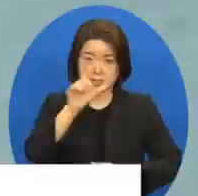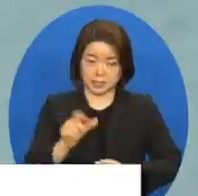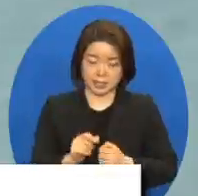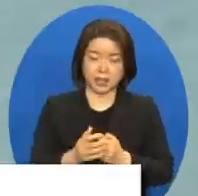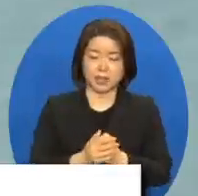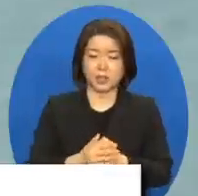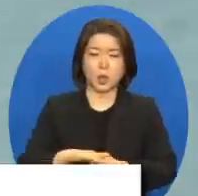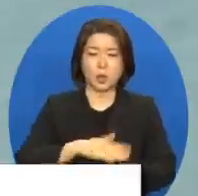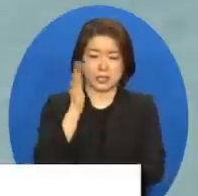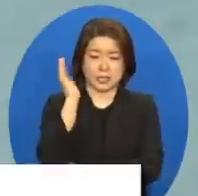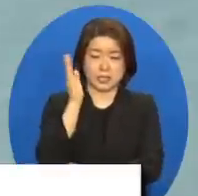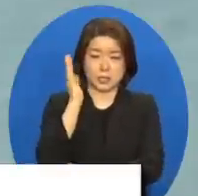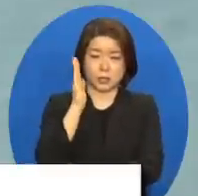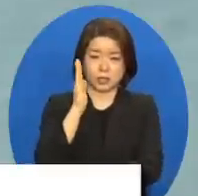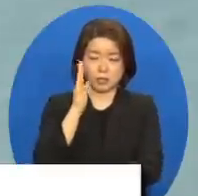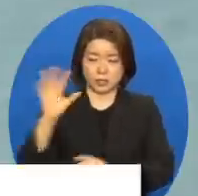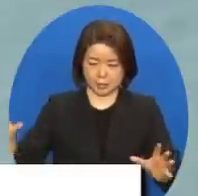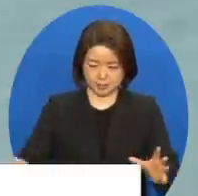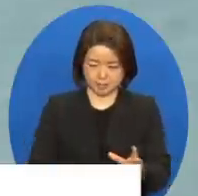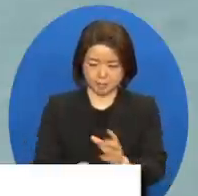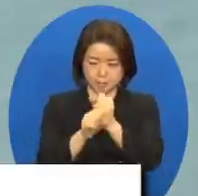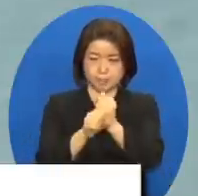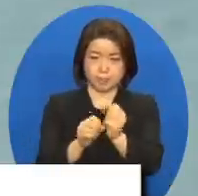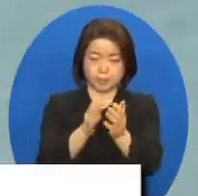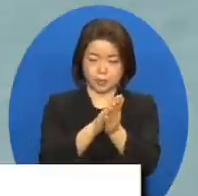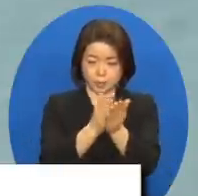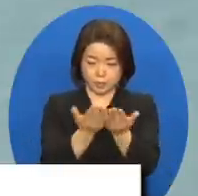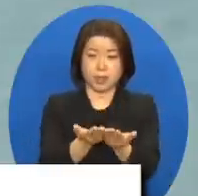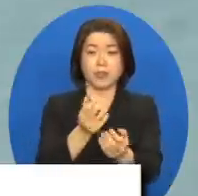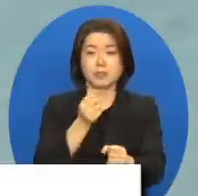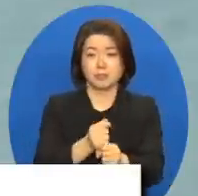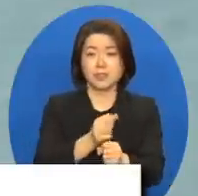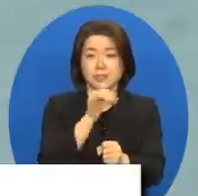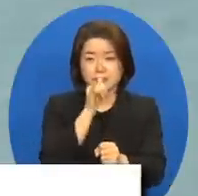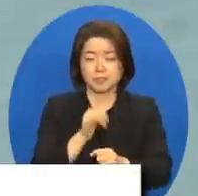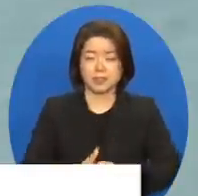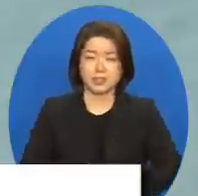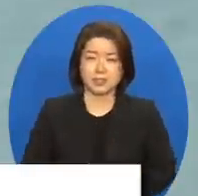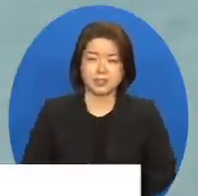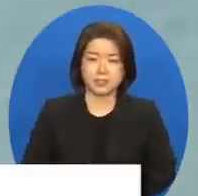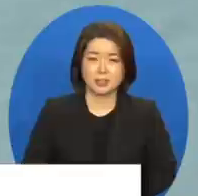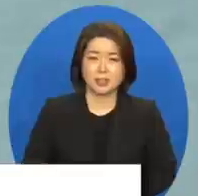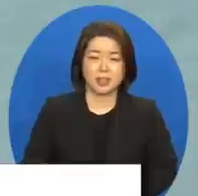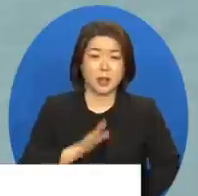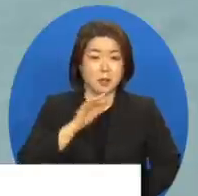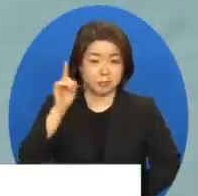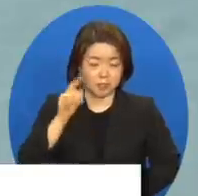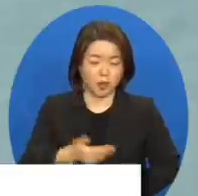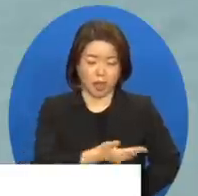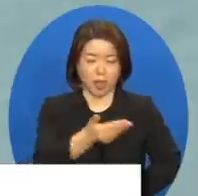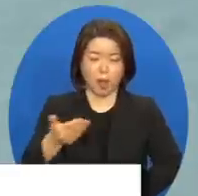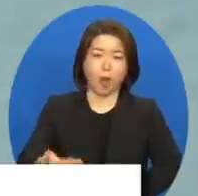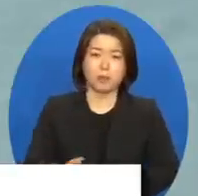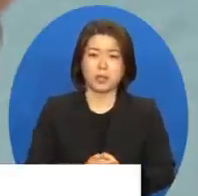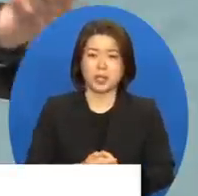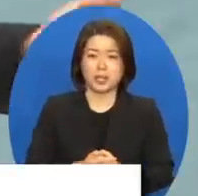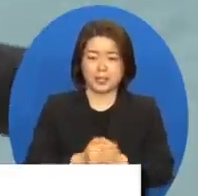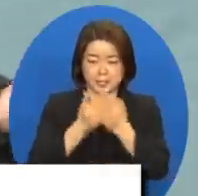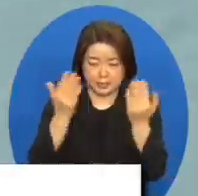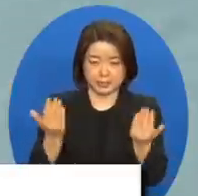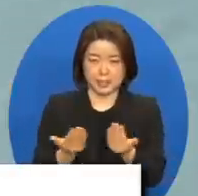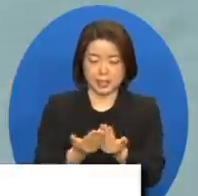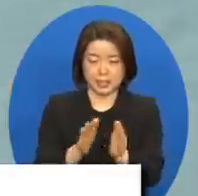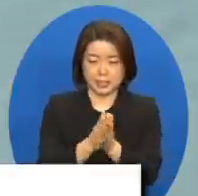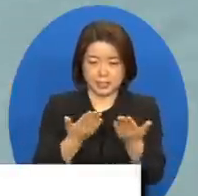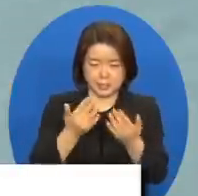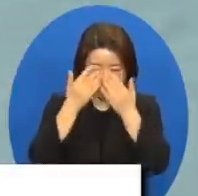교우들에게 했던 설교를 다시 정리해서 책을 낸 겁니다. 물론 교우 여러분들에게 다 책을 한